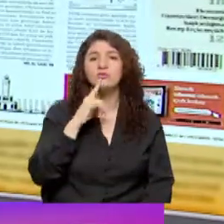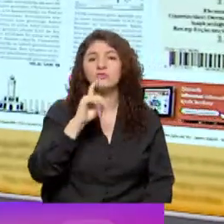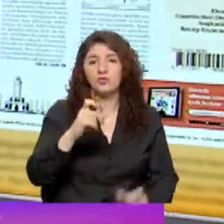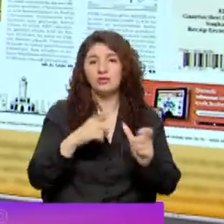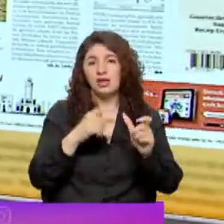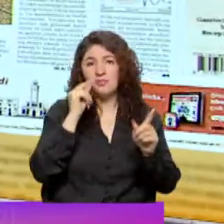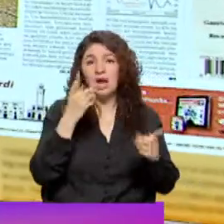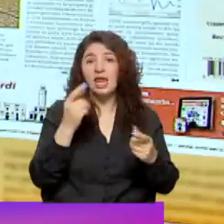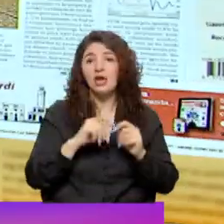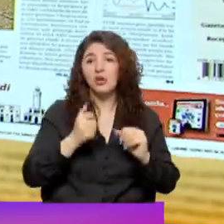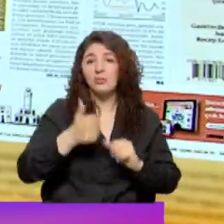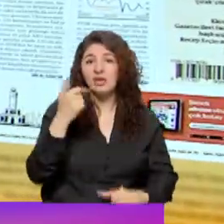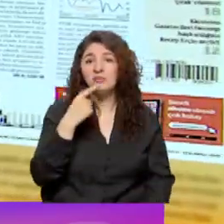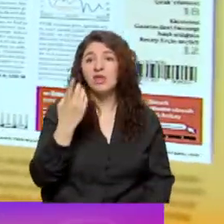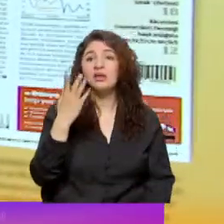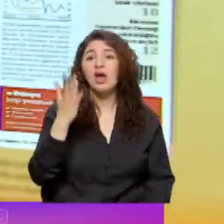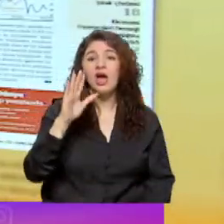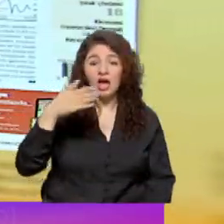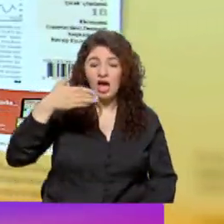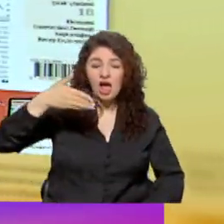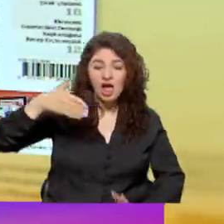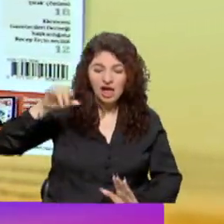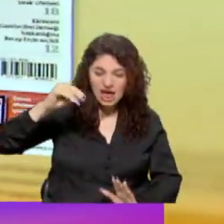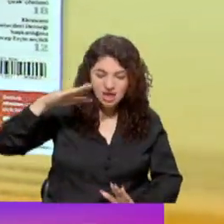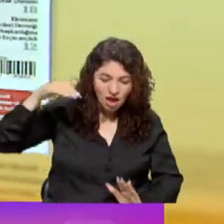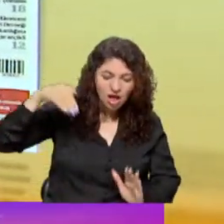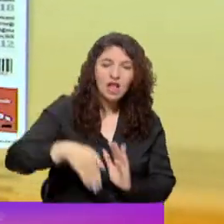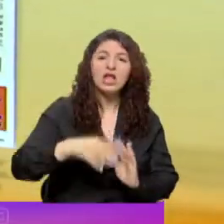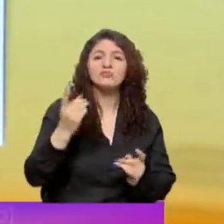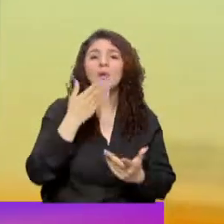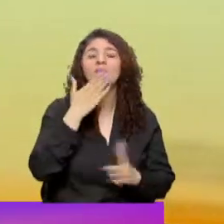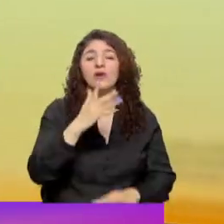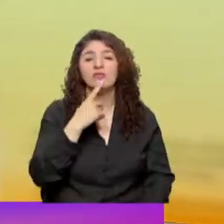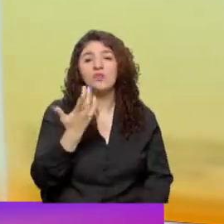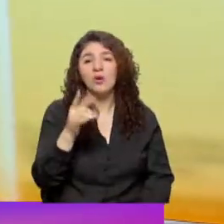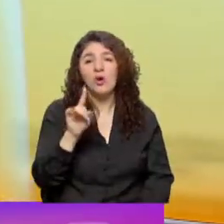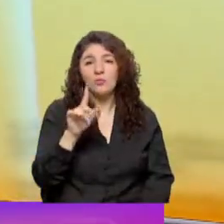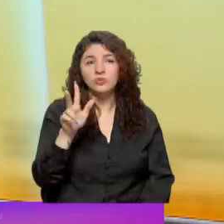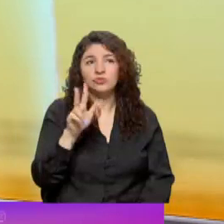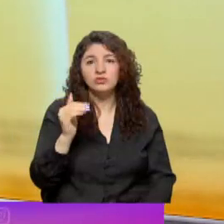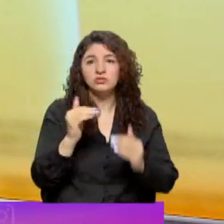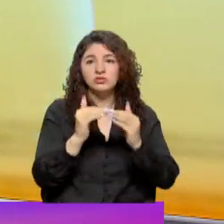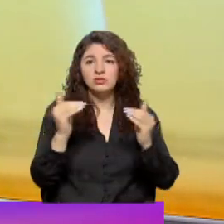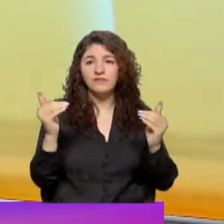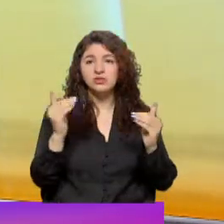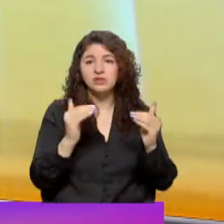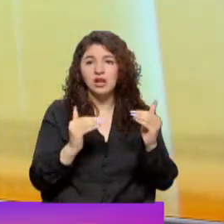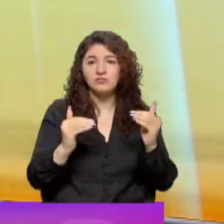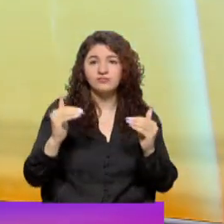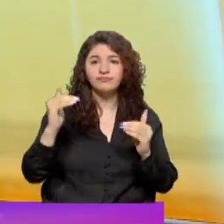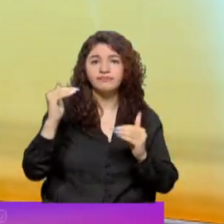hani ekonomi bakanı söylemişti ya daha iyi edecek bir şey yok Merak etmeyin demişti ancak 15 30 Dolar seviyesine